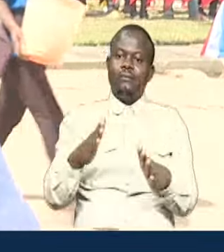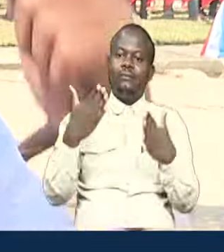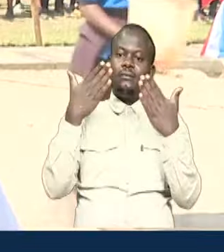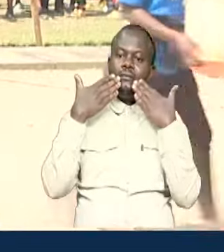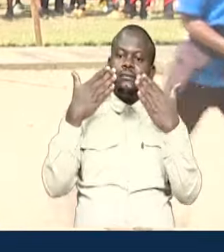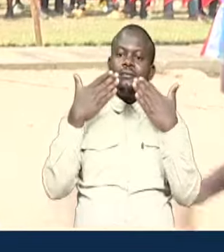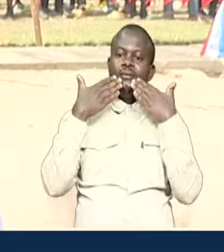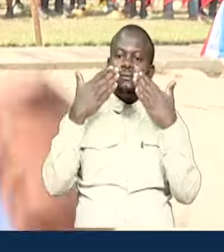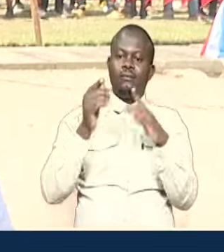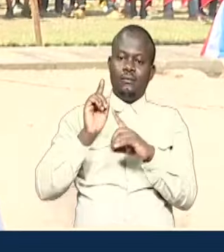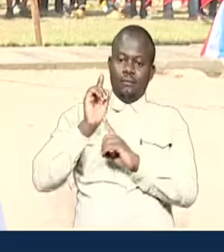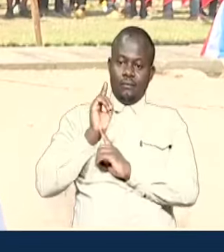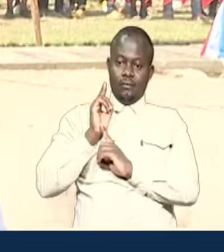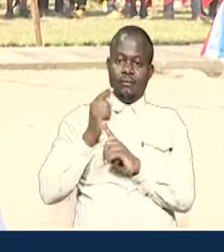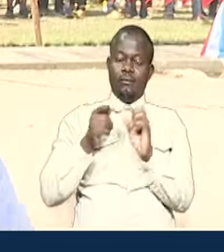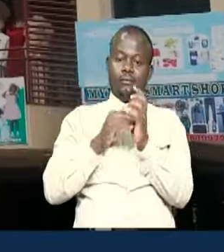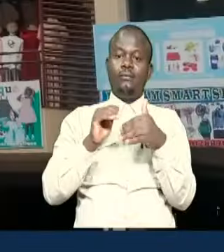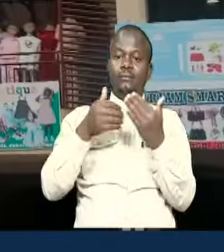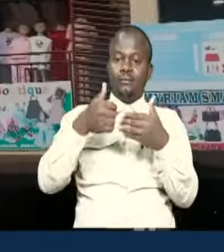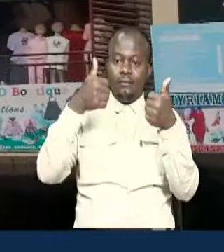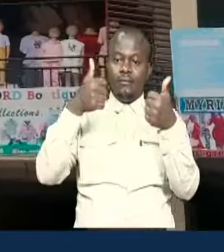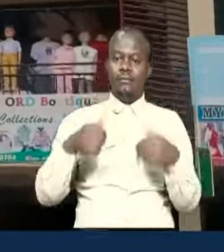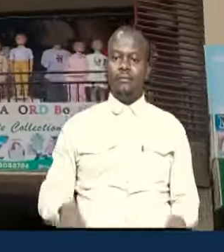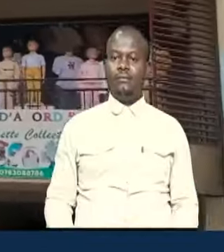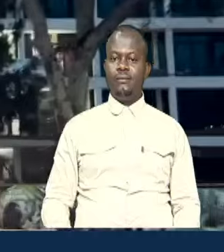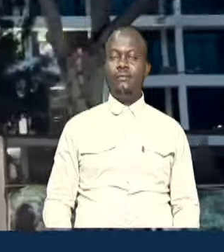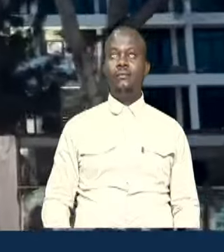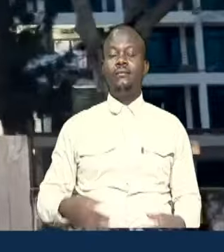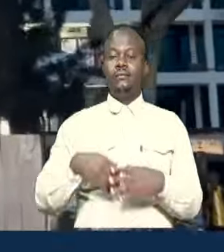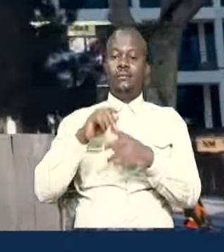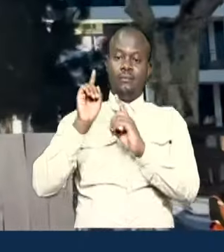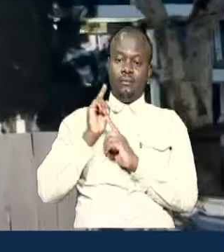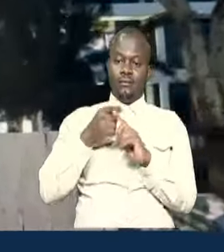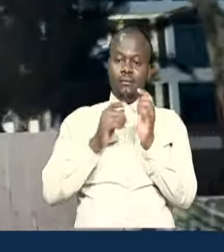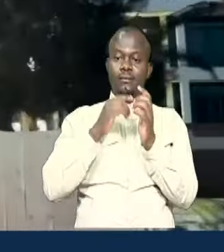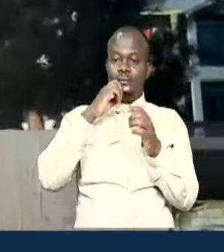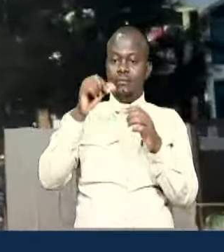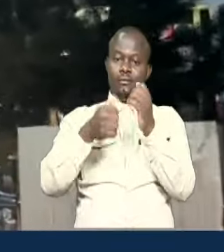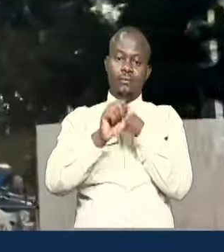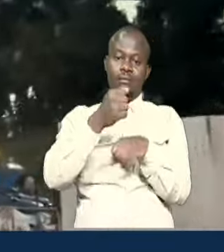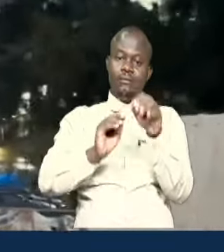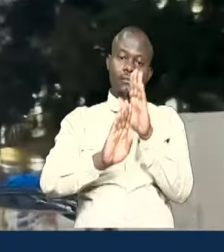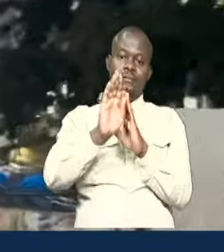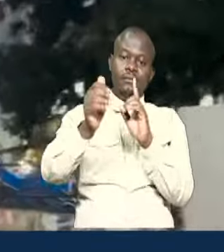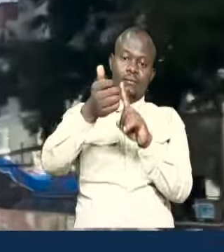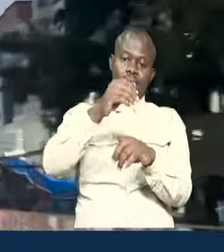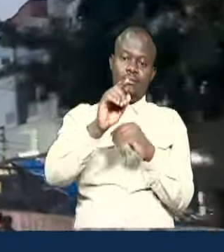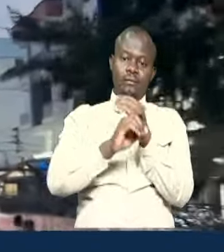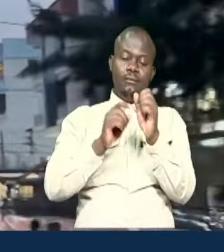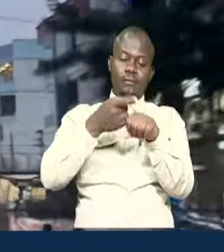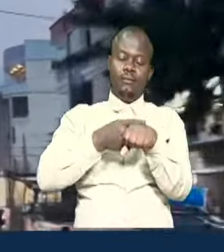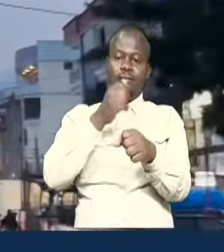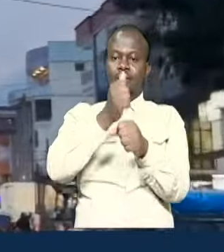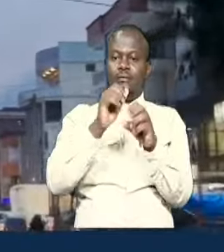turamushimira umutekano tumeze neza. Uretse umutekano ngo hari n'ibikorwa by'iterambere byagezweho mu karere ka Musanze